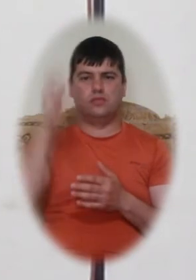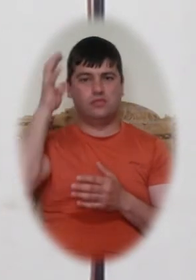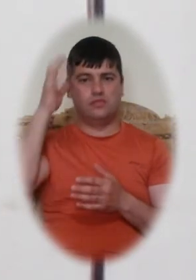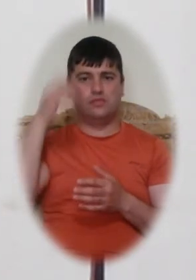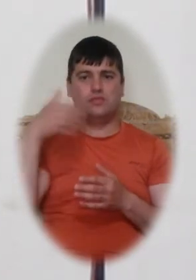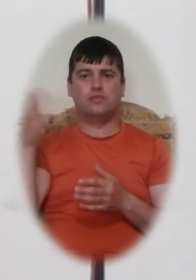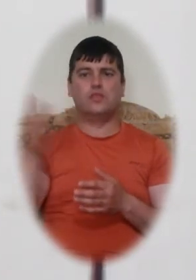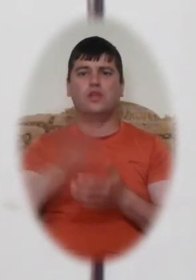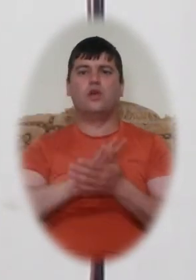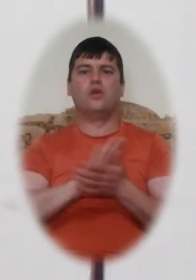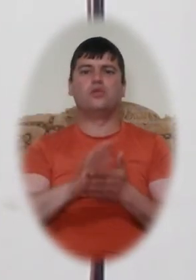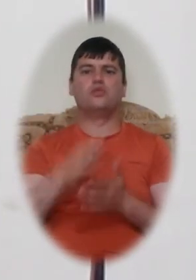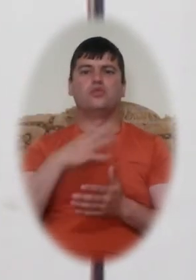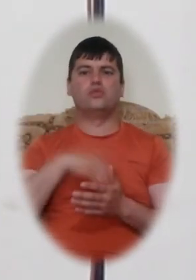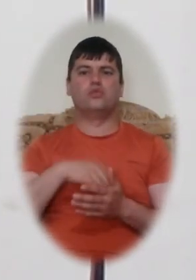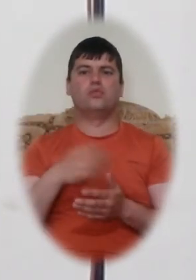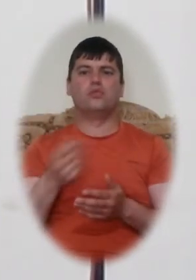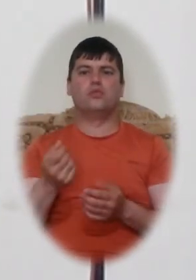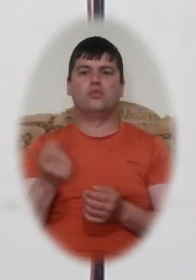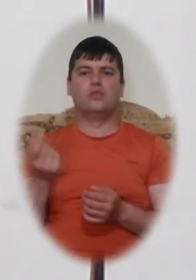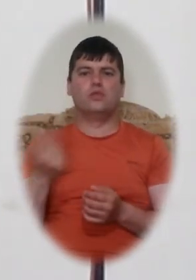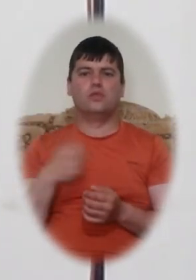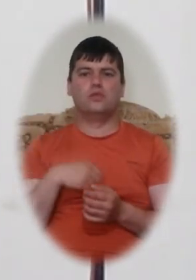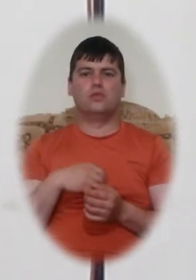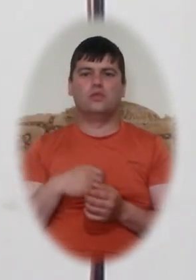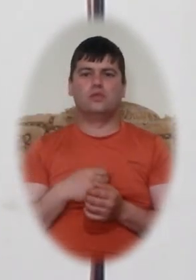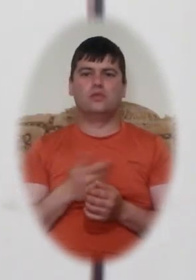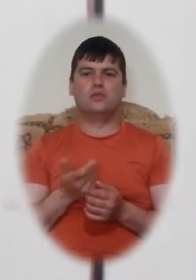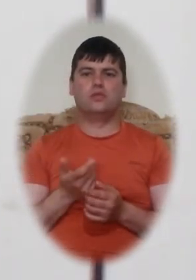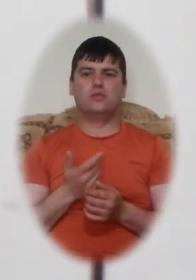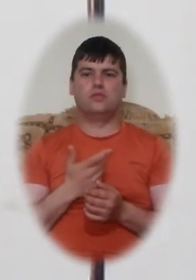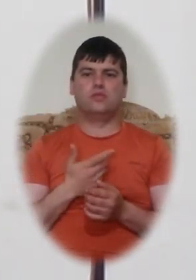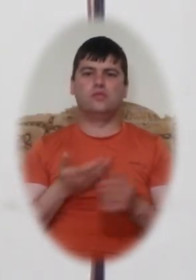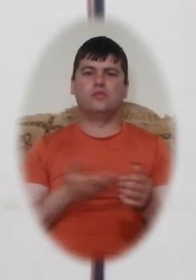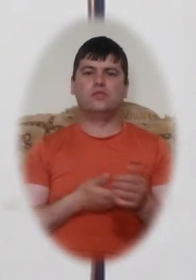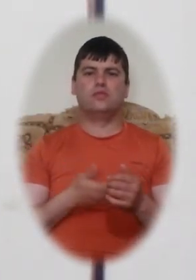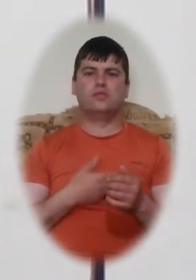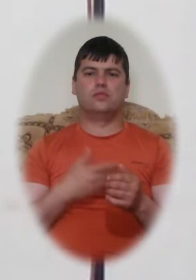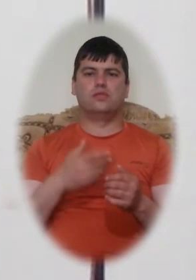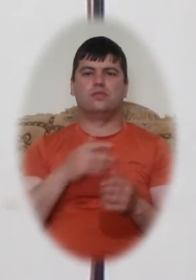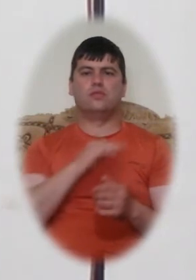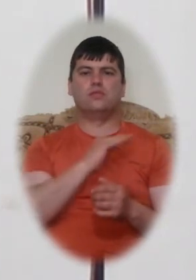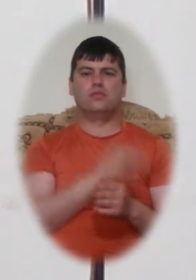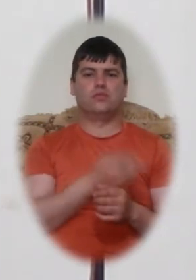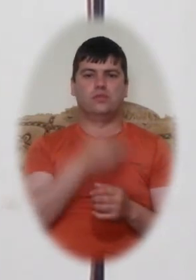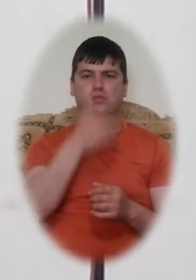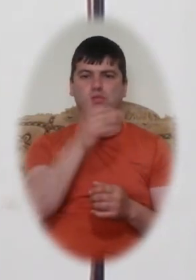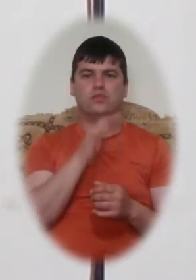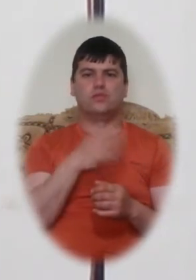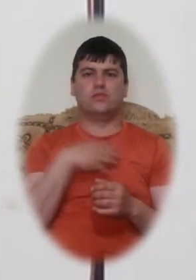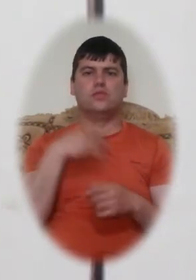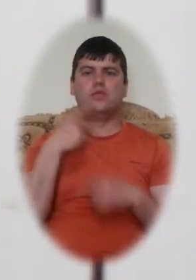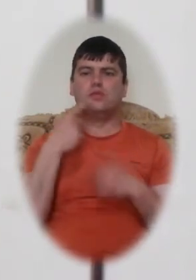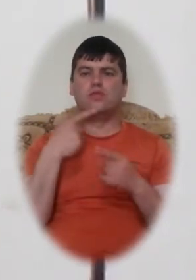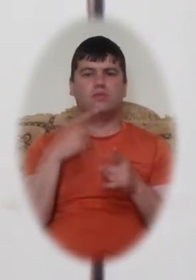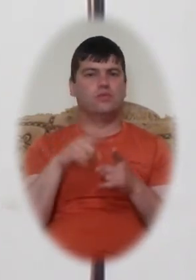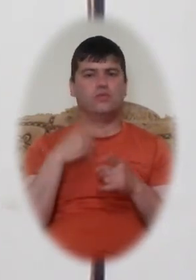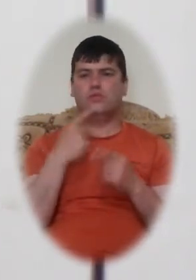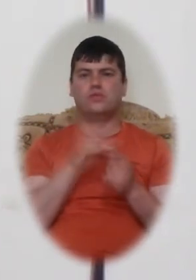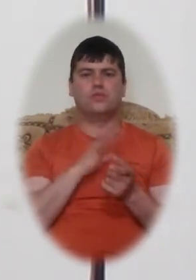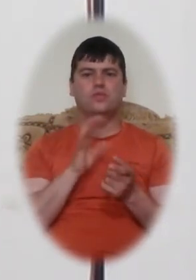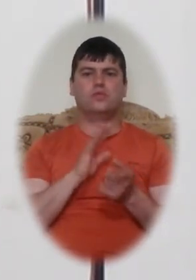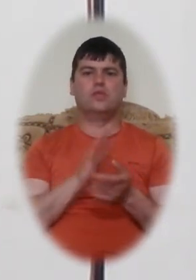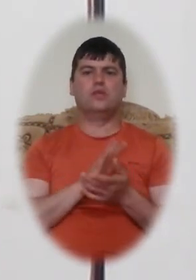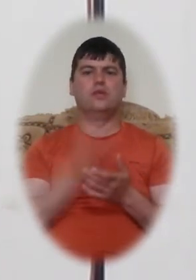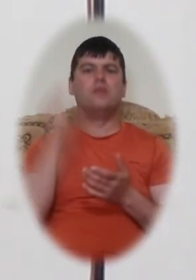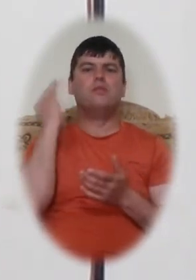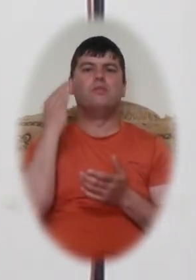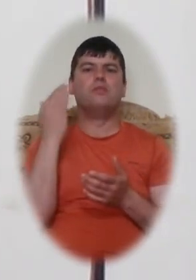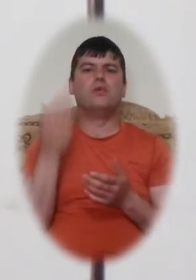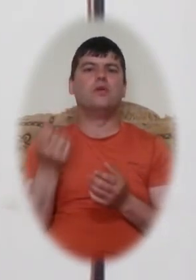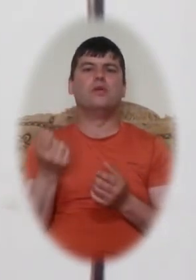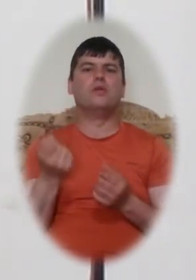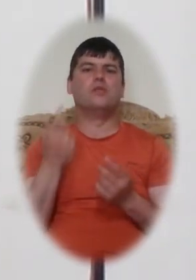կ